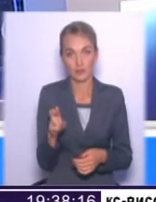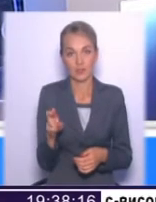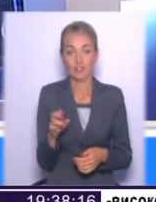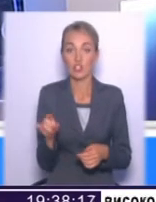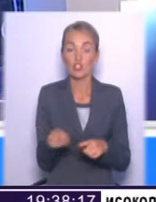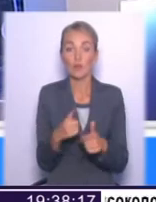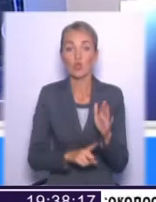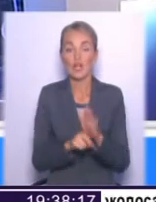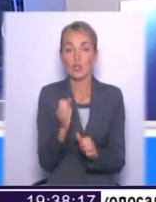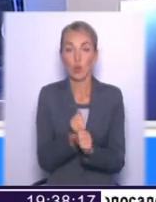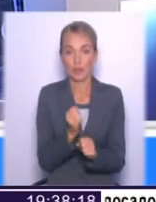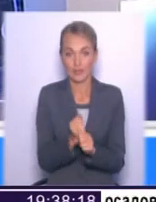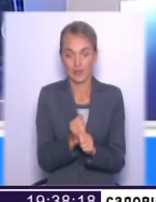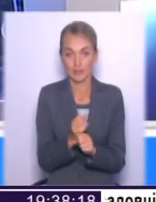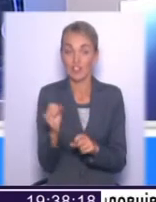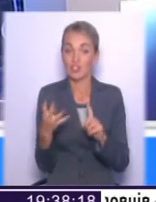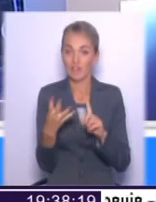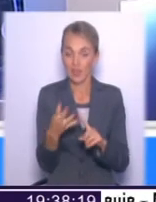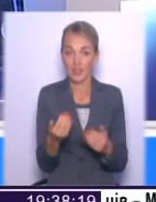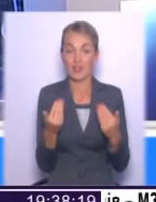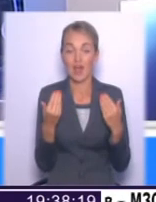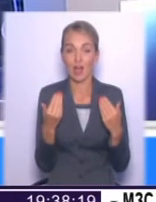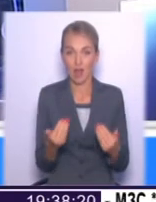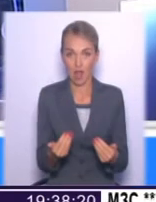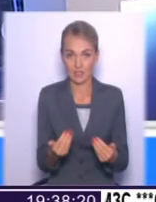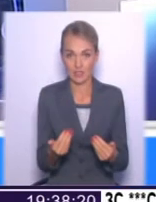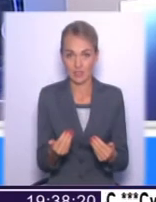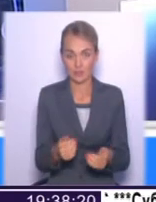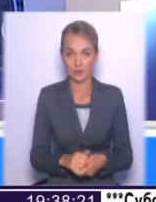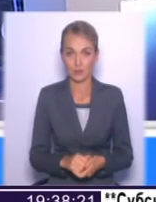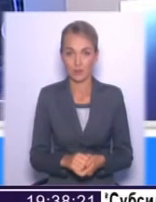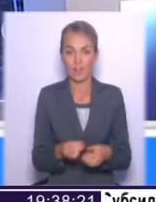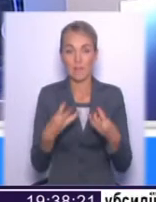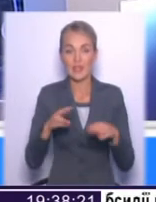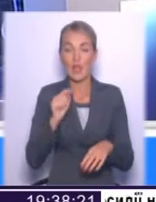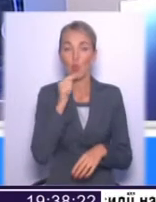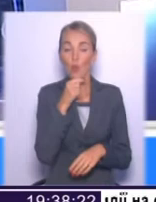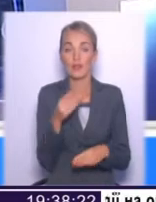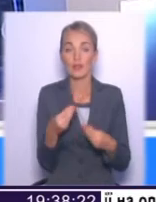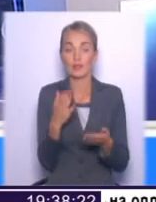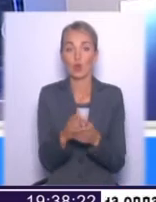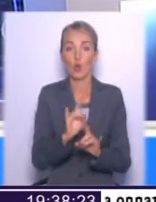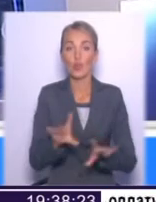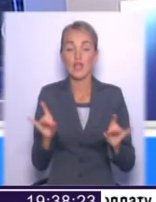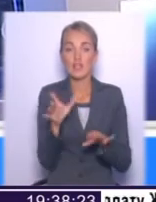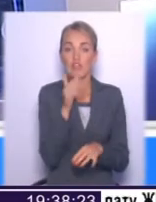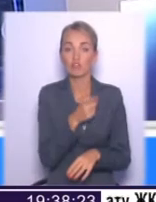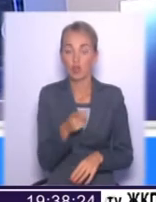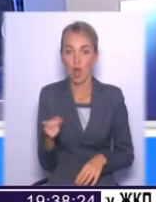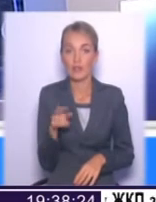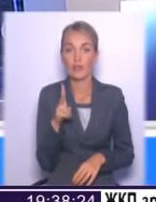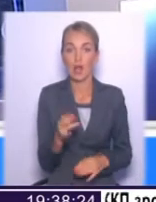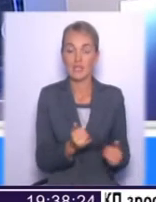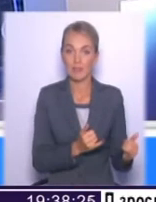почали це робити? І четверте. Наразі у Мінекономіки введено роз'яснення у чаті, як